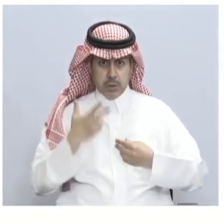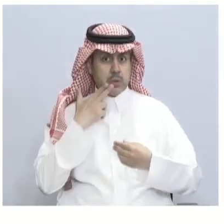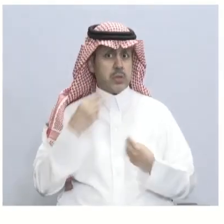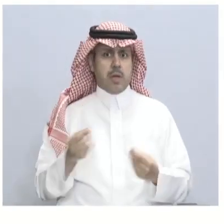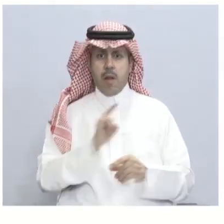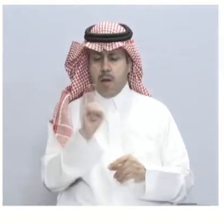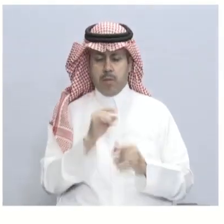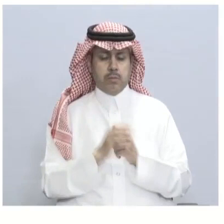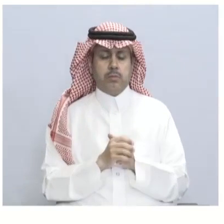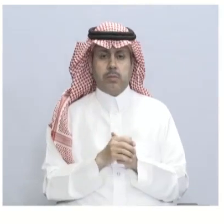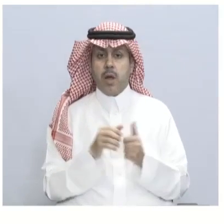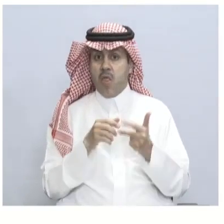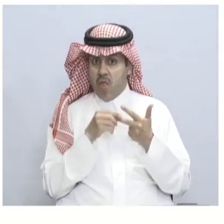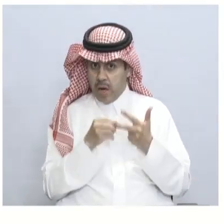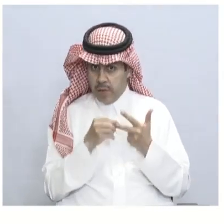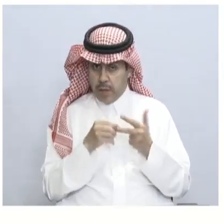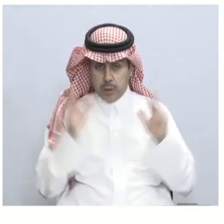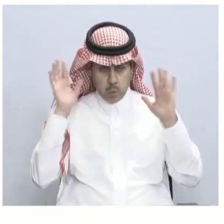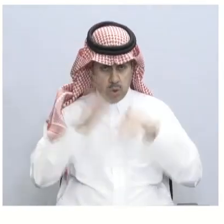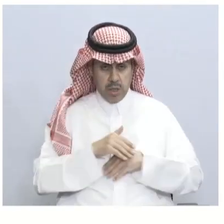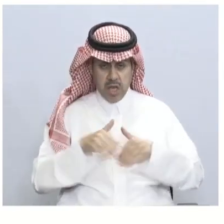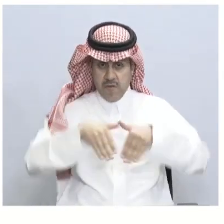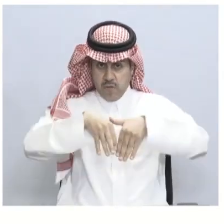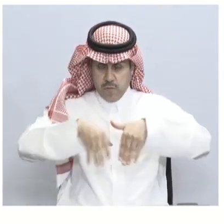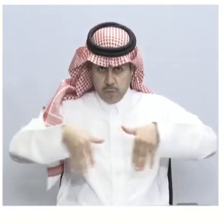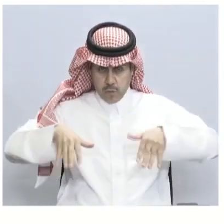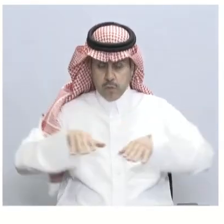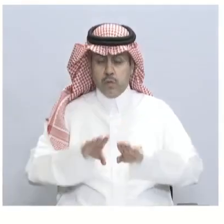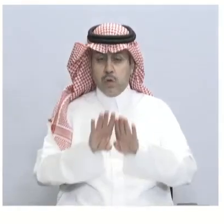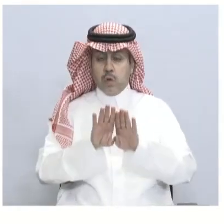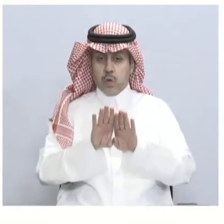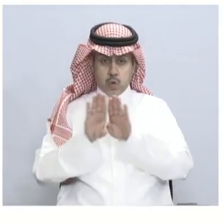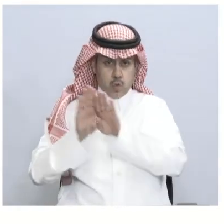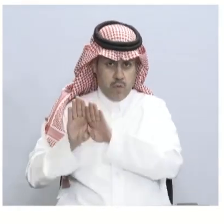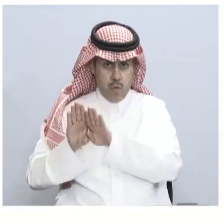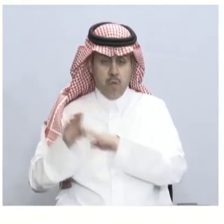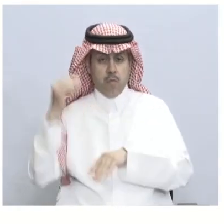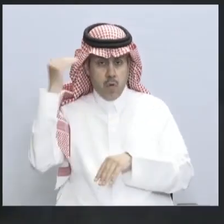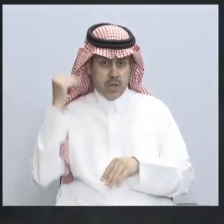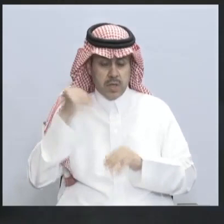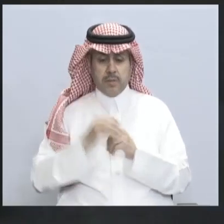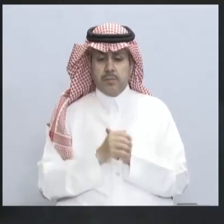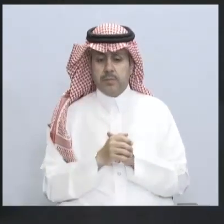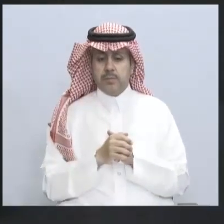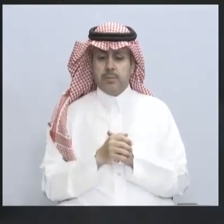والشرط الثالث ان تصلي في صفوف النساء في صفوف النساء